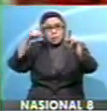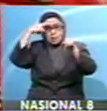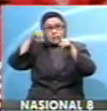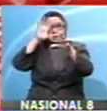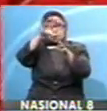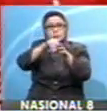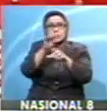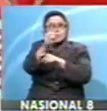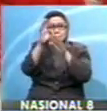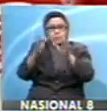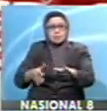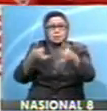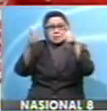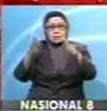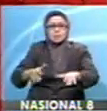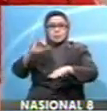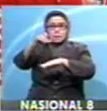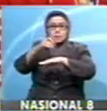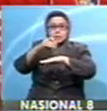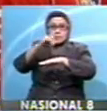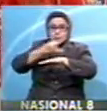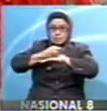pemain import kali ini akan dimanfaatkan